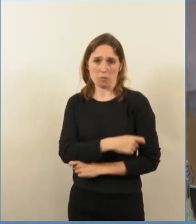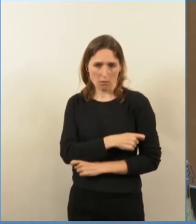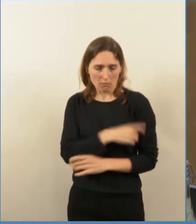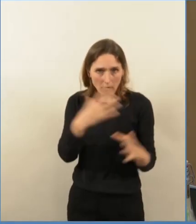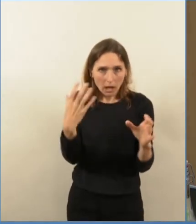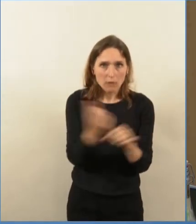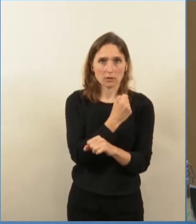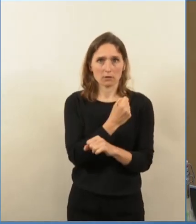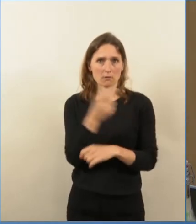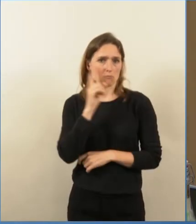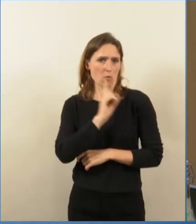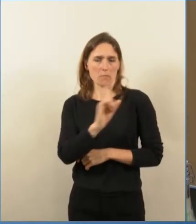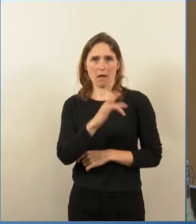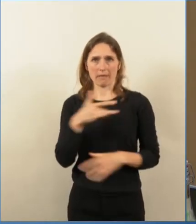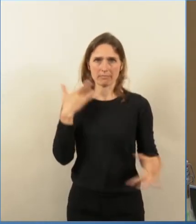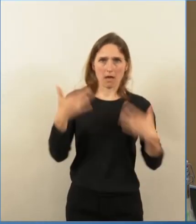municipal